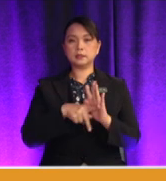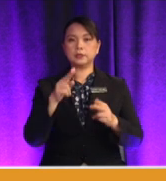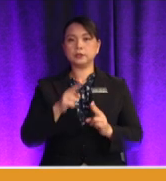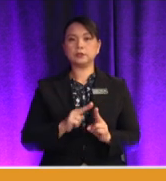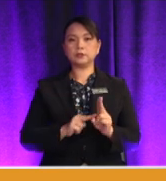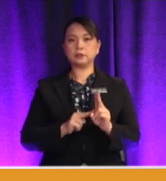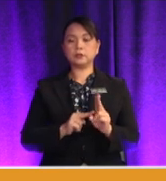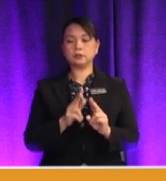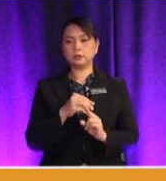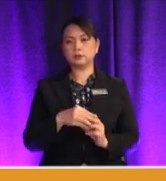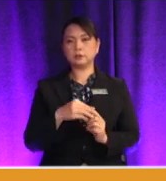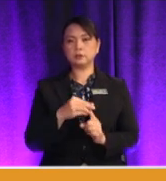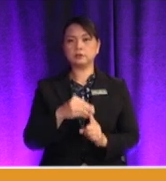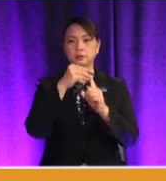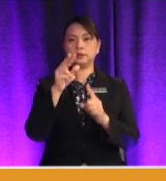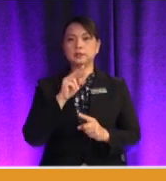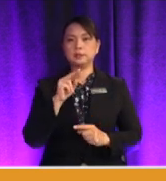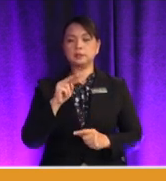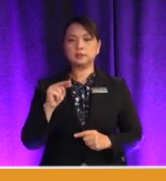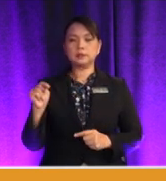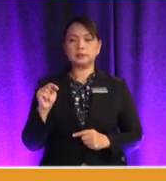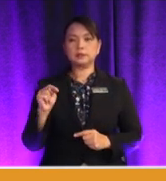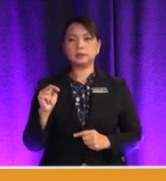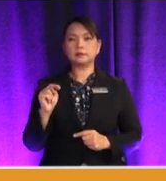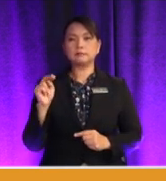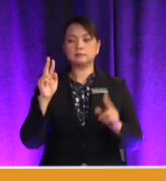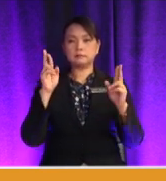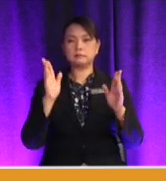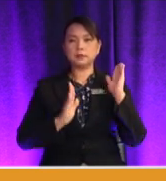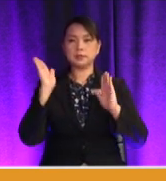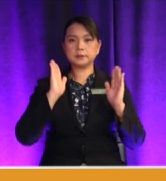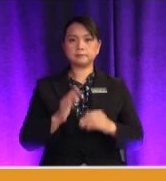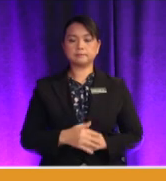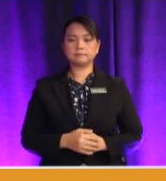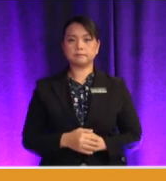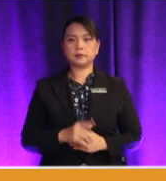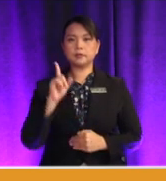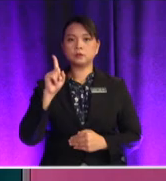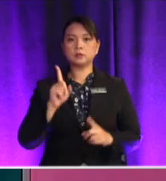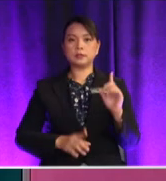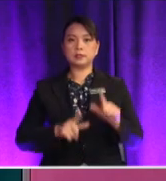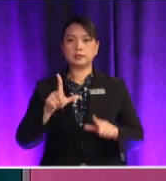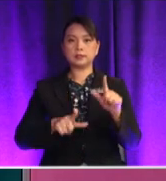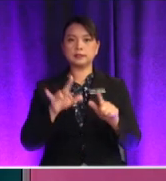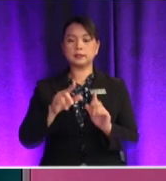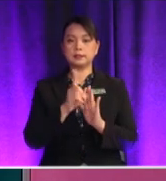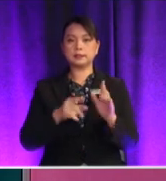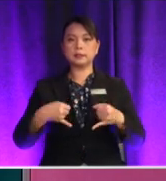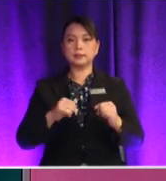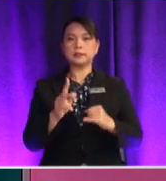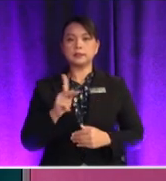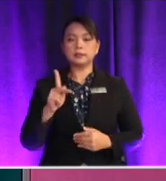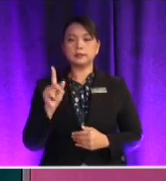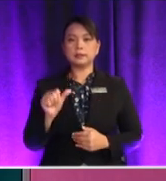Salah satu daripada program ataupun salah satu langkah yang telah dijalankan iaitu